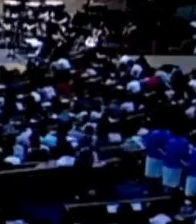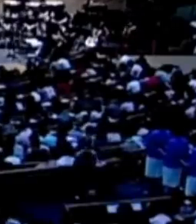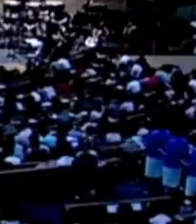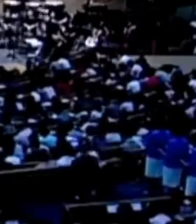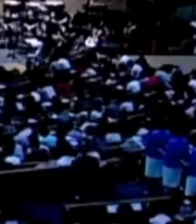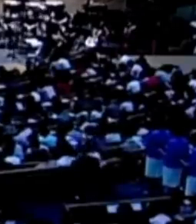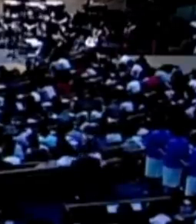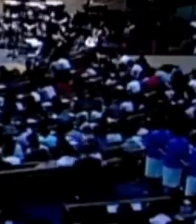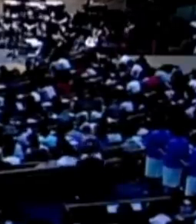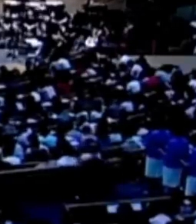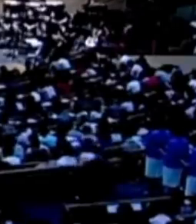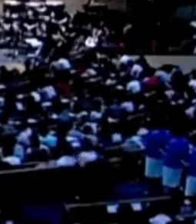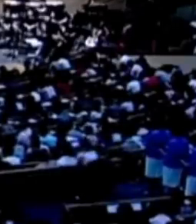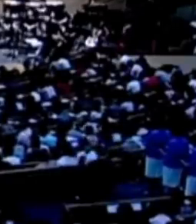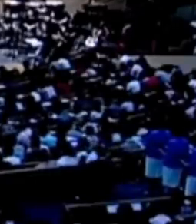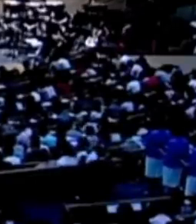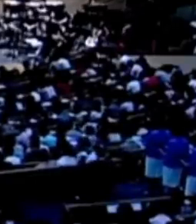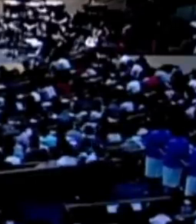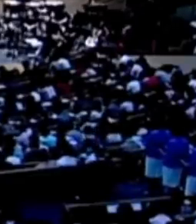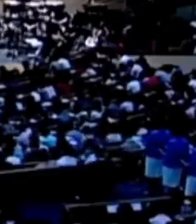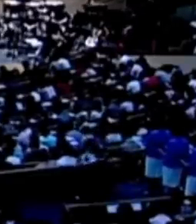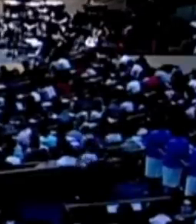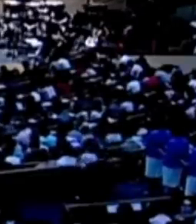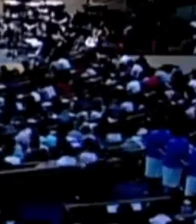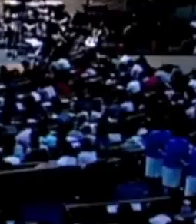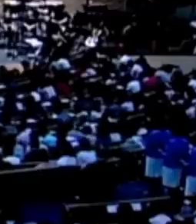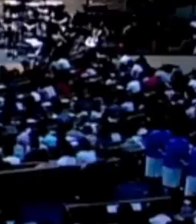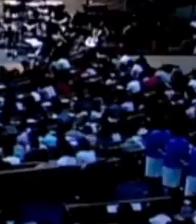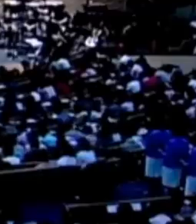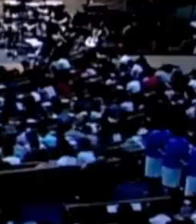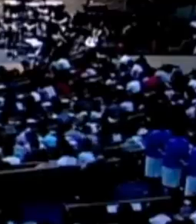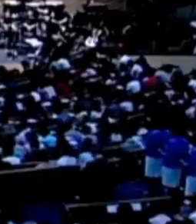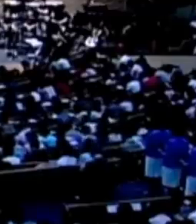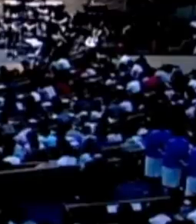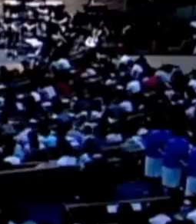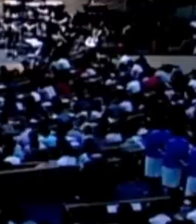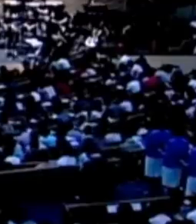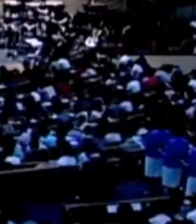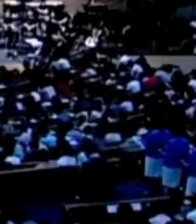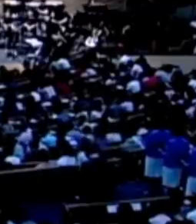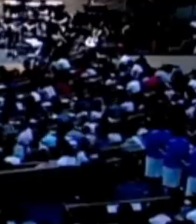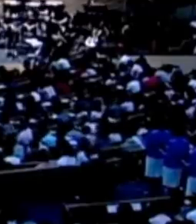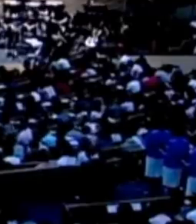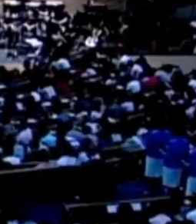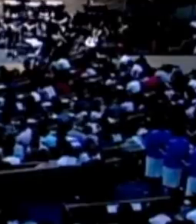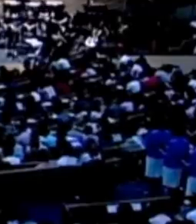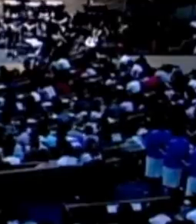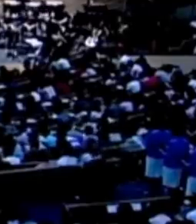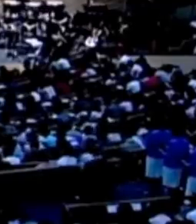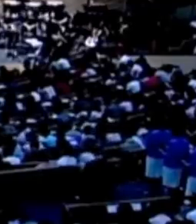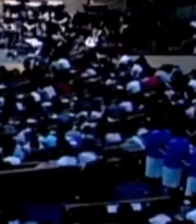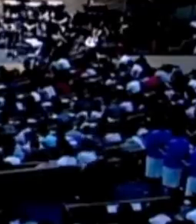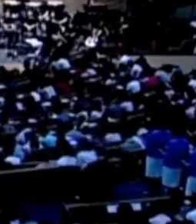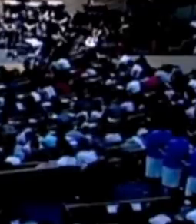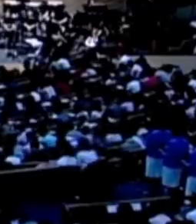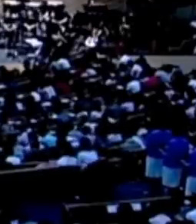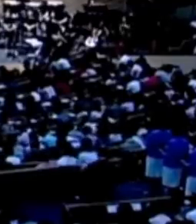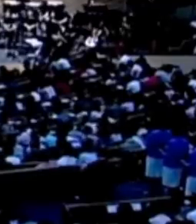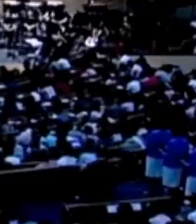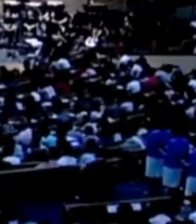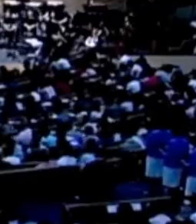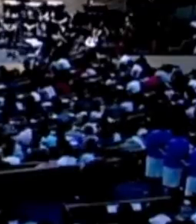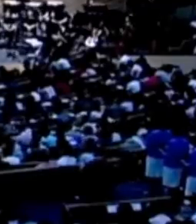바라보지 않 여 60이 주님을 바라보게 수 사랑하는 성도들 심령 안된 주님의 놀라운 은